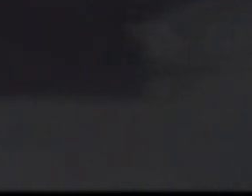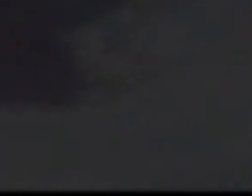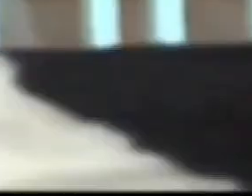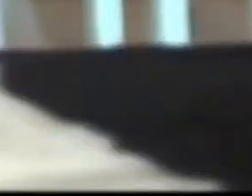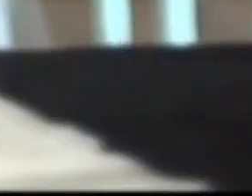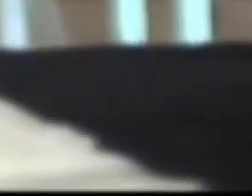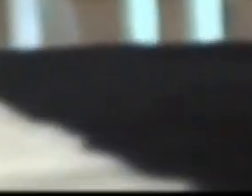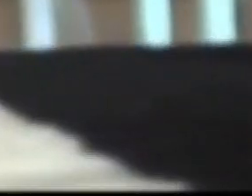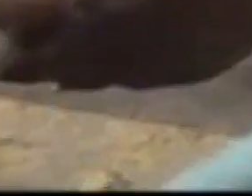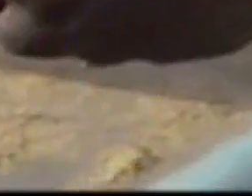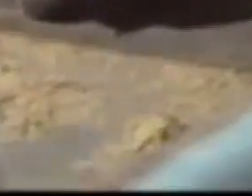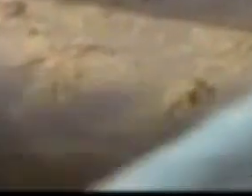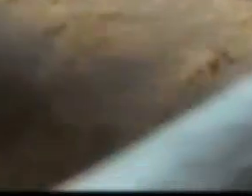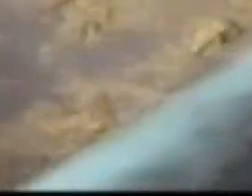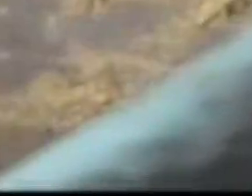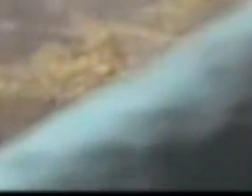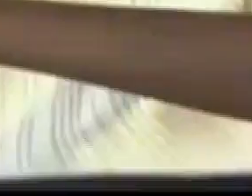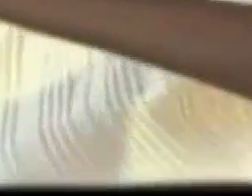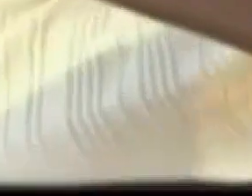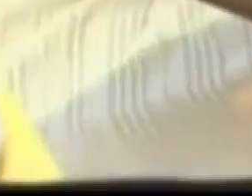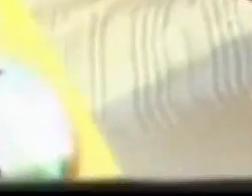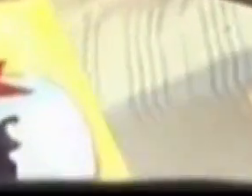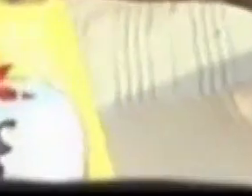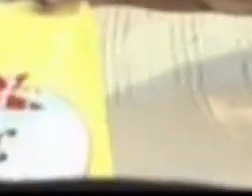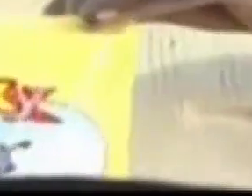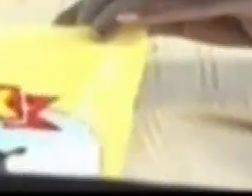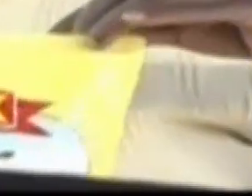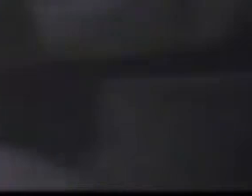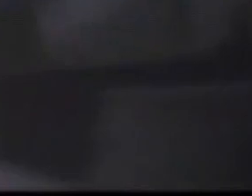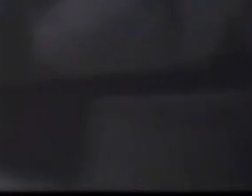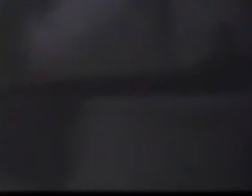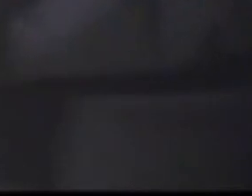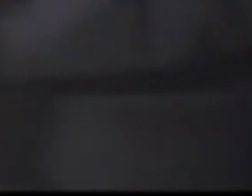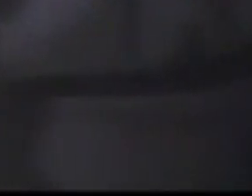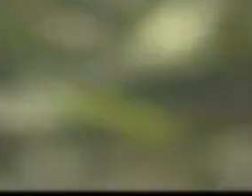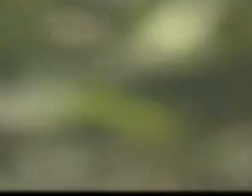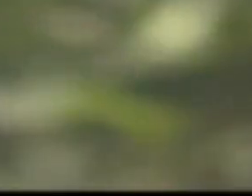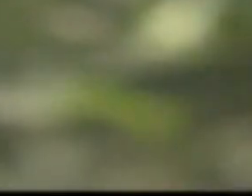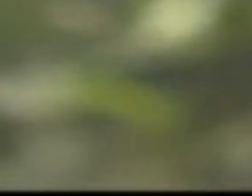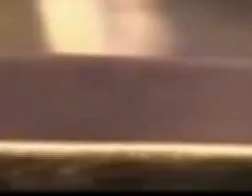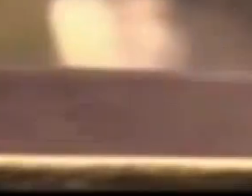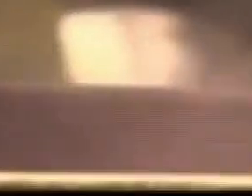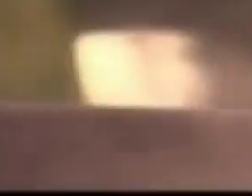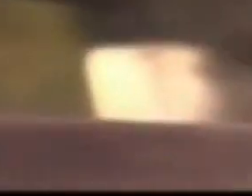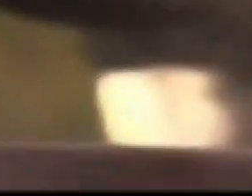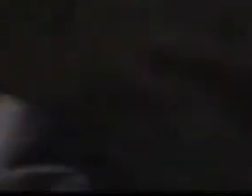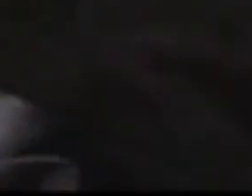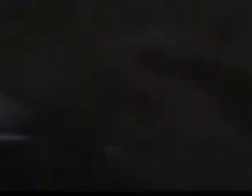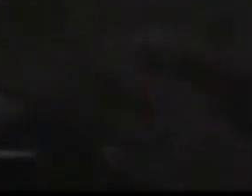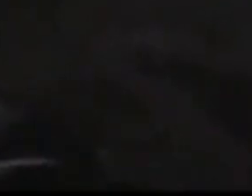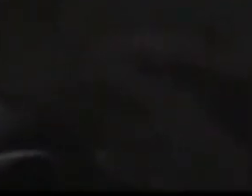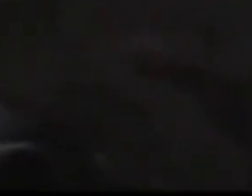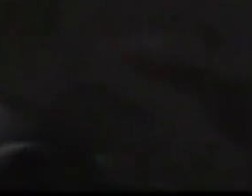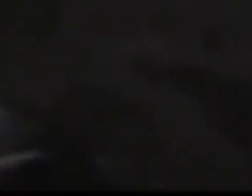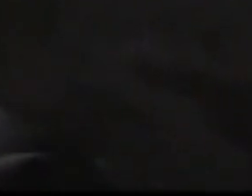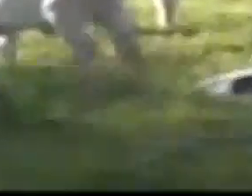Almasi is my employer. Almasi, my Maklik champion. For over 50 years, Maklik Super continues